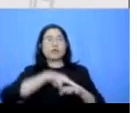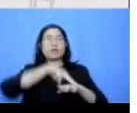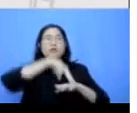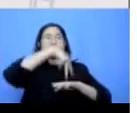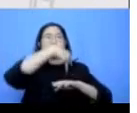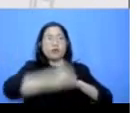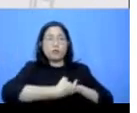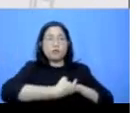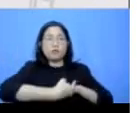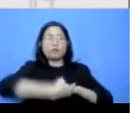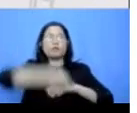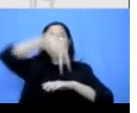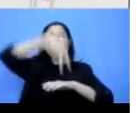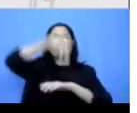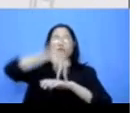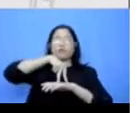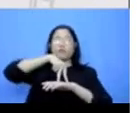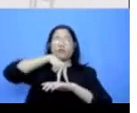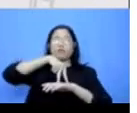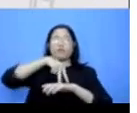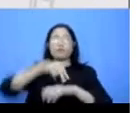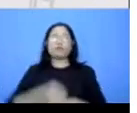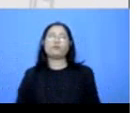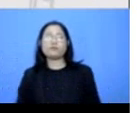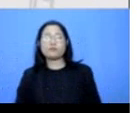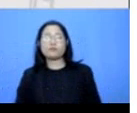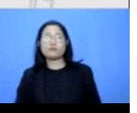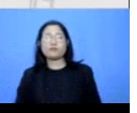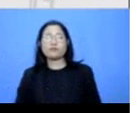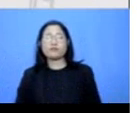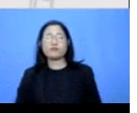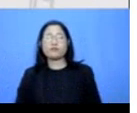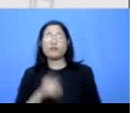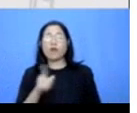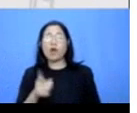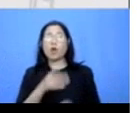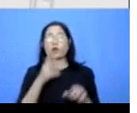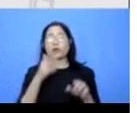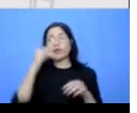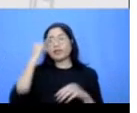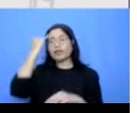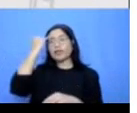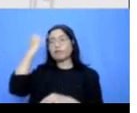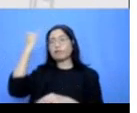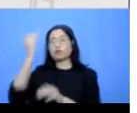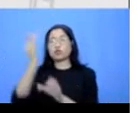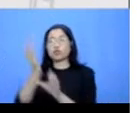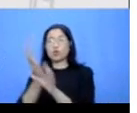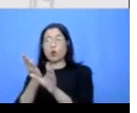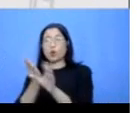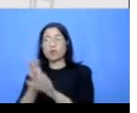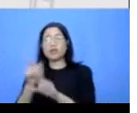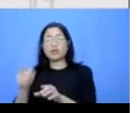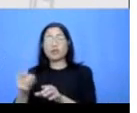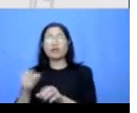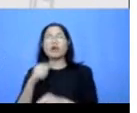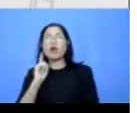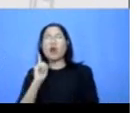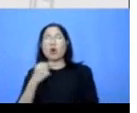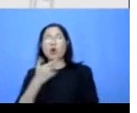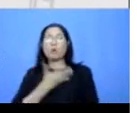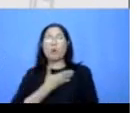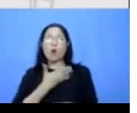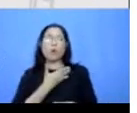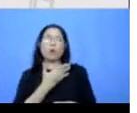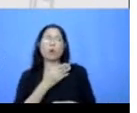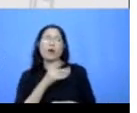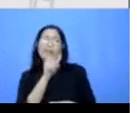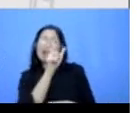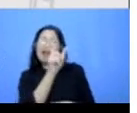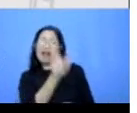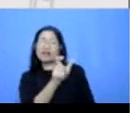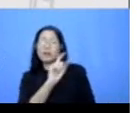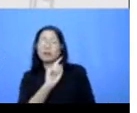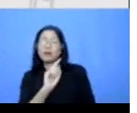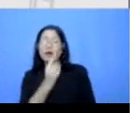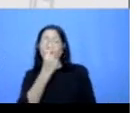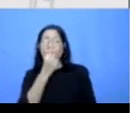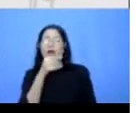Di ilmu psikologi, Bapak dan Ibu, kata pertama yang digunakan untuk mendefinisikan sebuah istilah